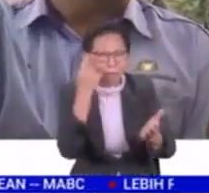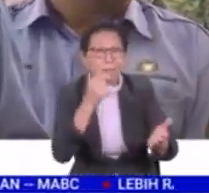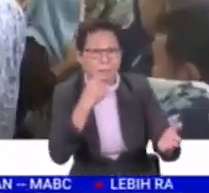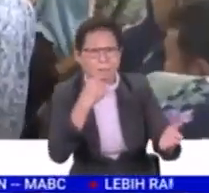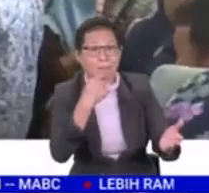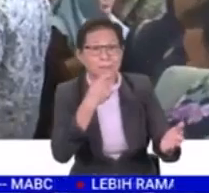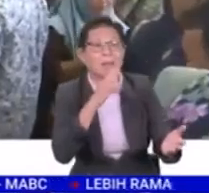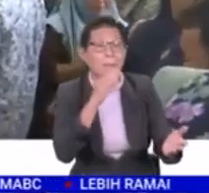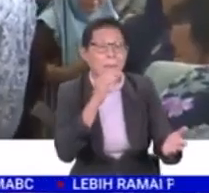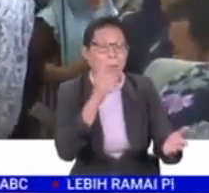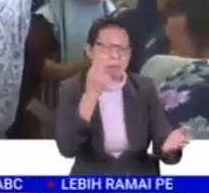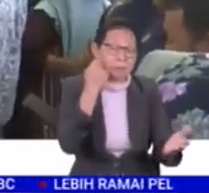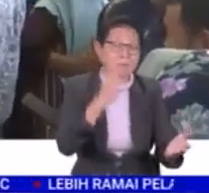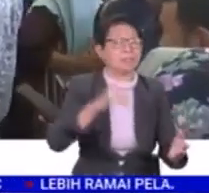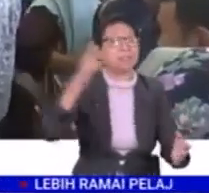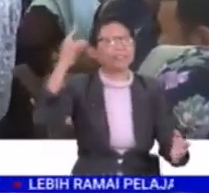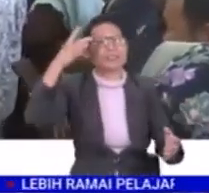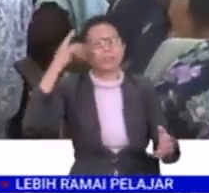tadi.